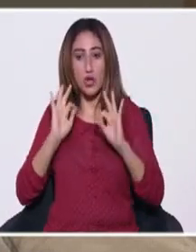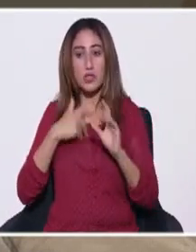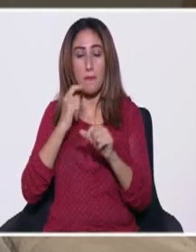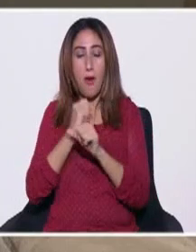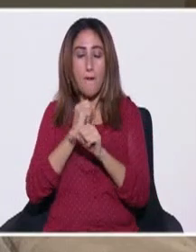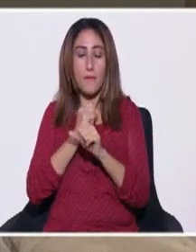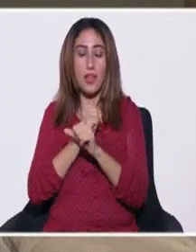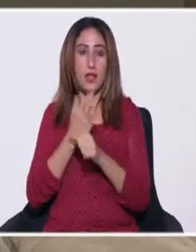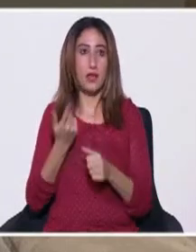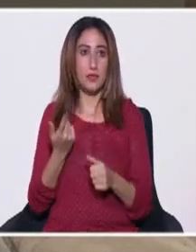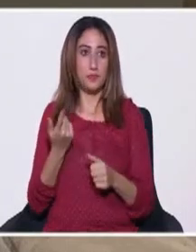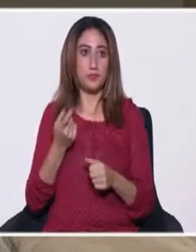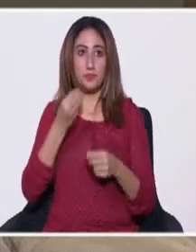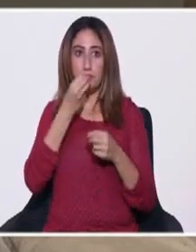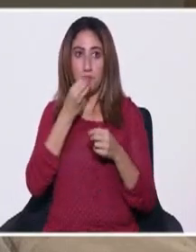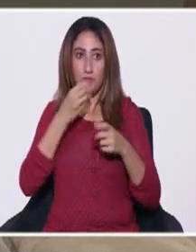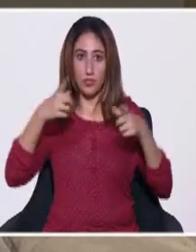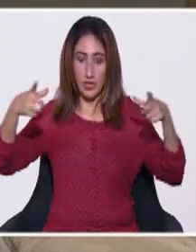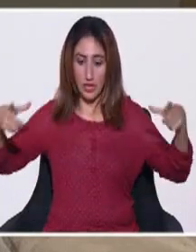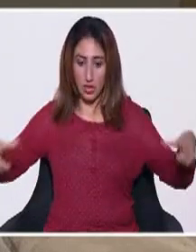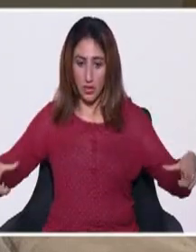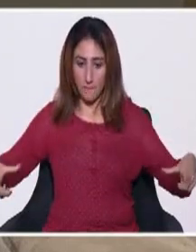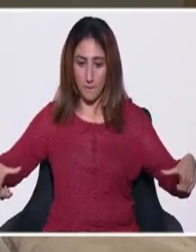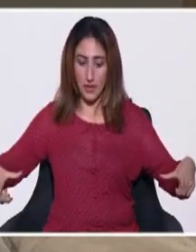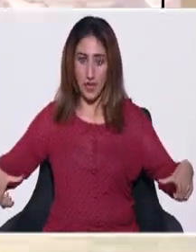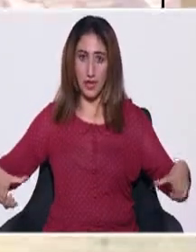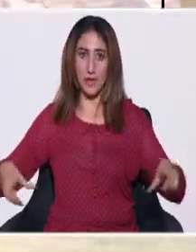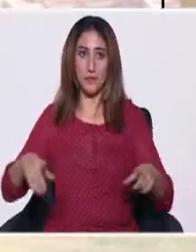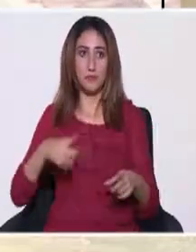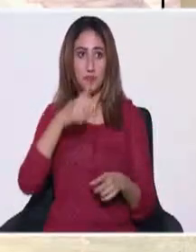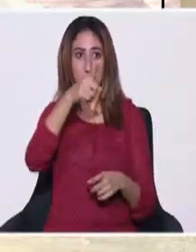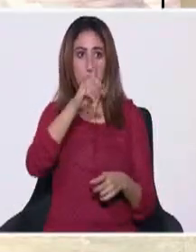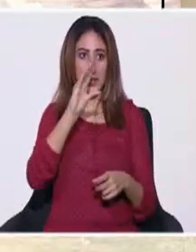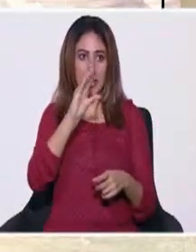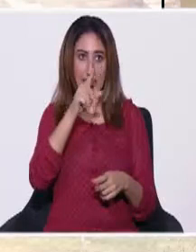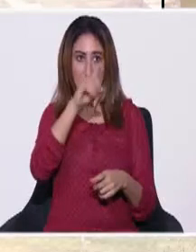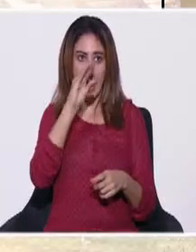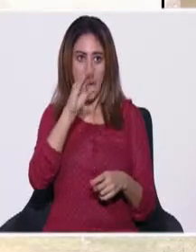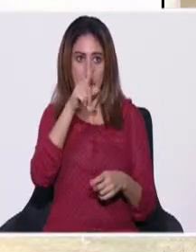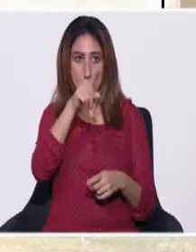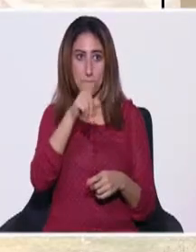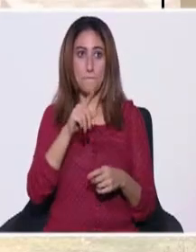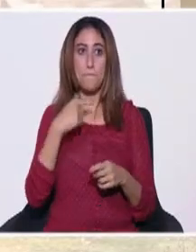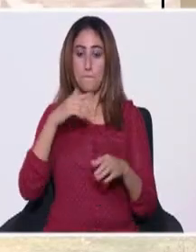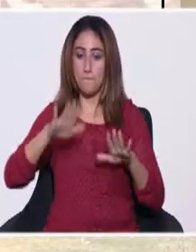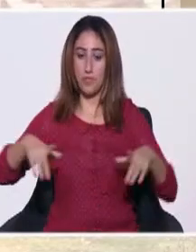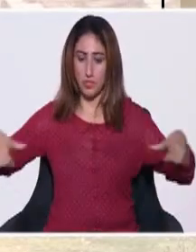وبيتعلموا وبنقعد على الطبلية، وموجود في كتاب بقى كتاب نقوش على الحجر اللي هو سيرات الذاتية، بنقعد على الطبلية